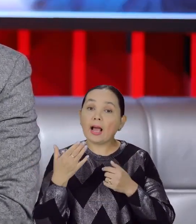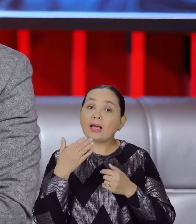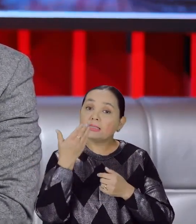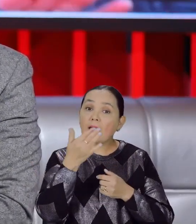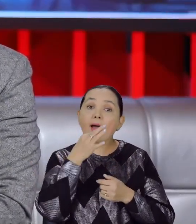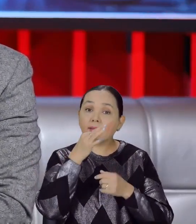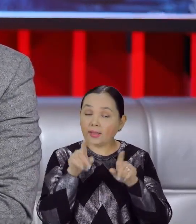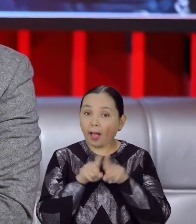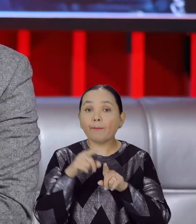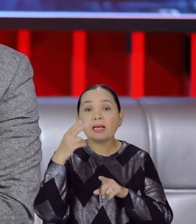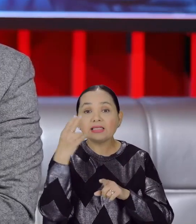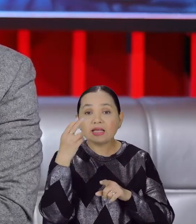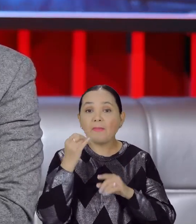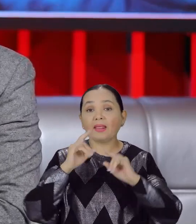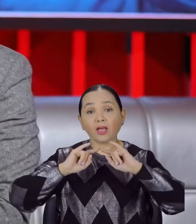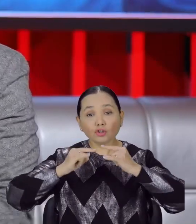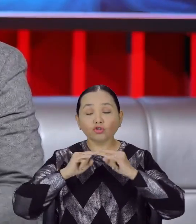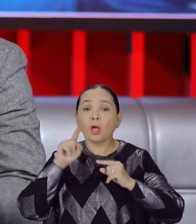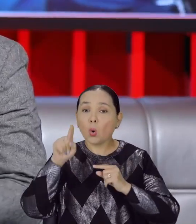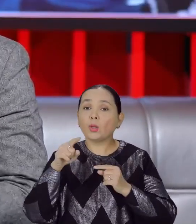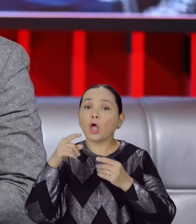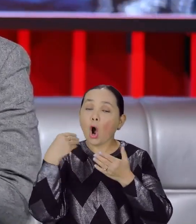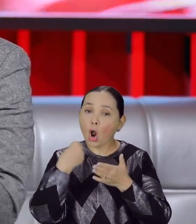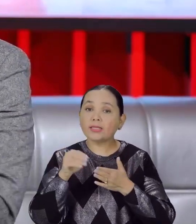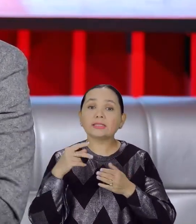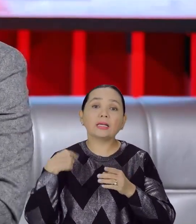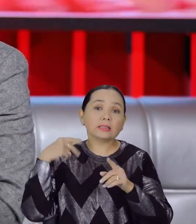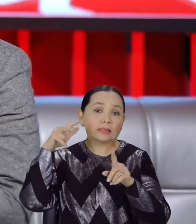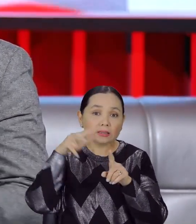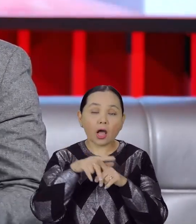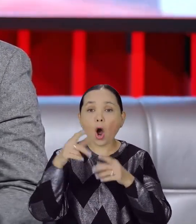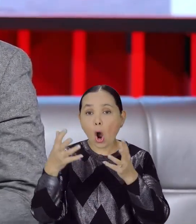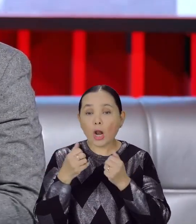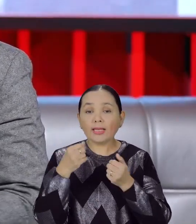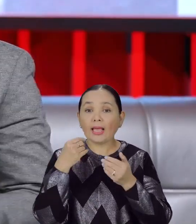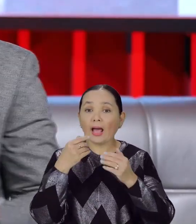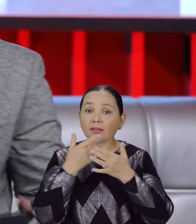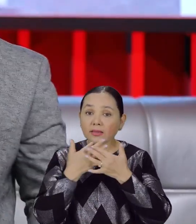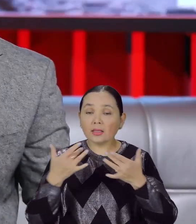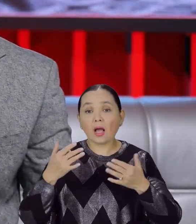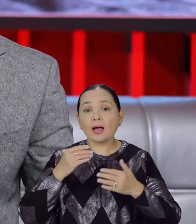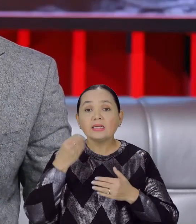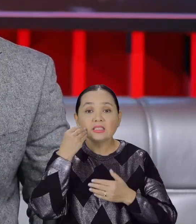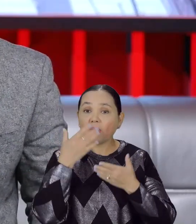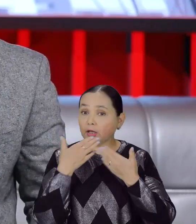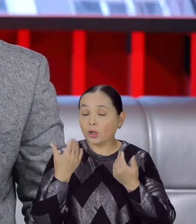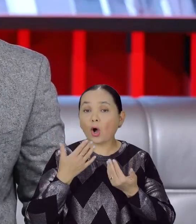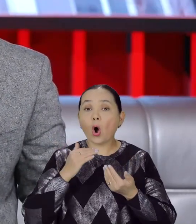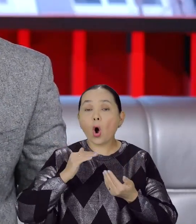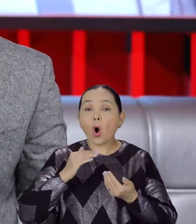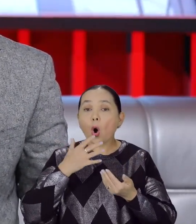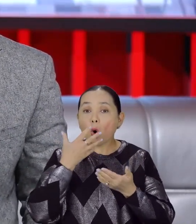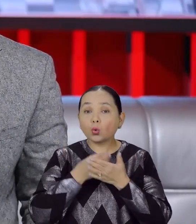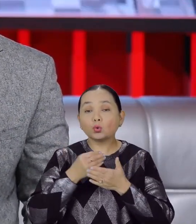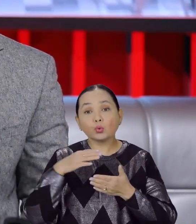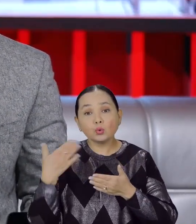sen aytgandek, sementni, g'ishni bu yerdan olasan deyiladi va u olingan g'ishlar sifatsiz bo'lib chiqadi. Nima uchun? Xususiy korxonalar tomonidan